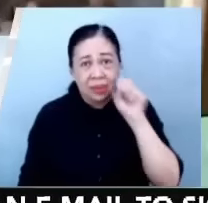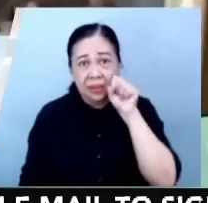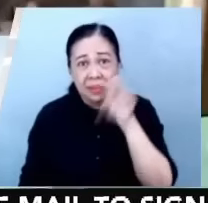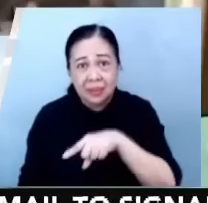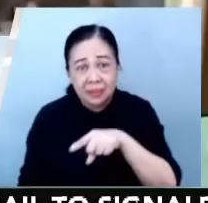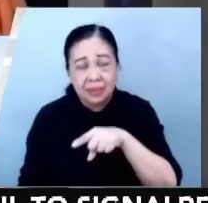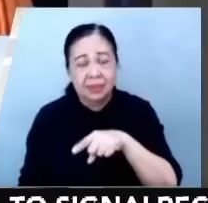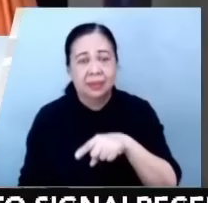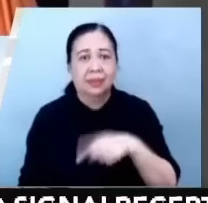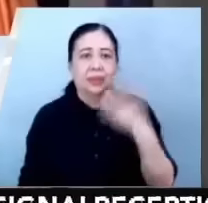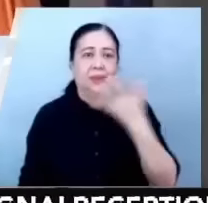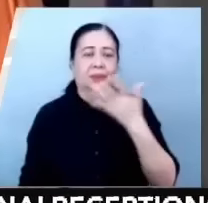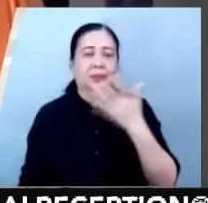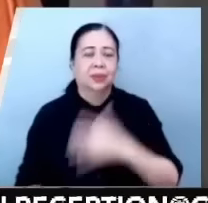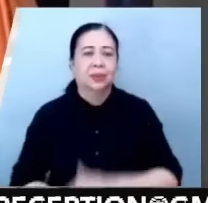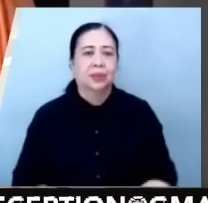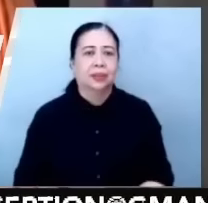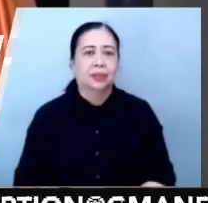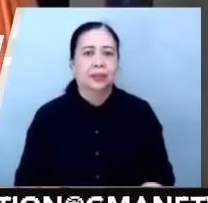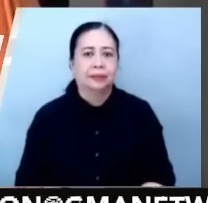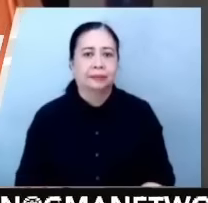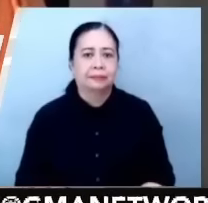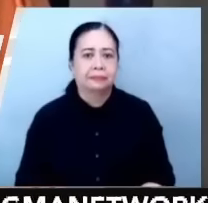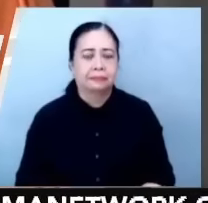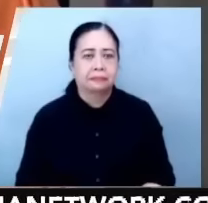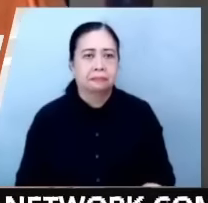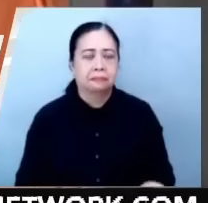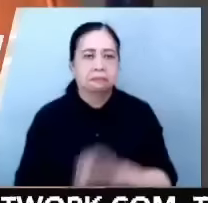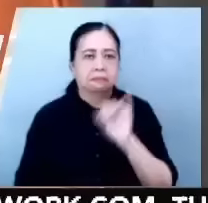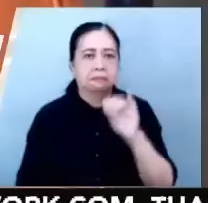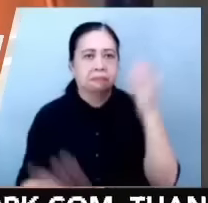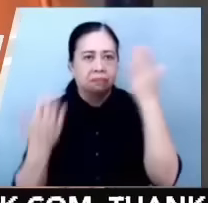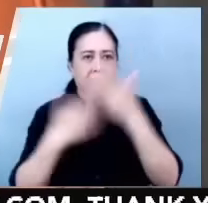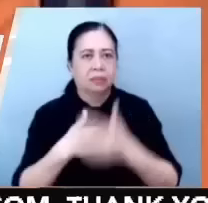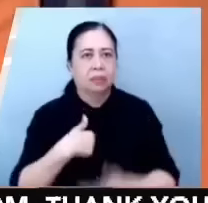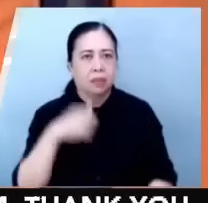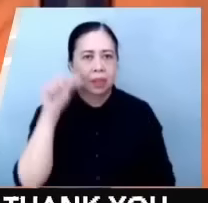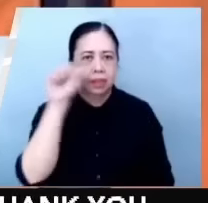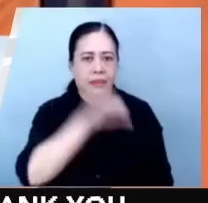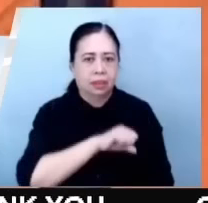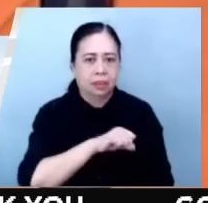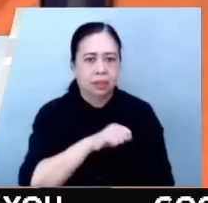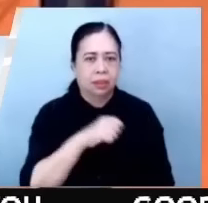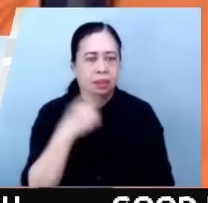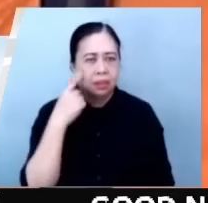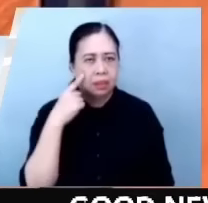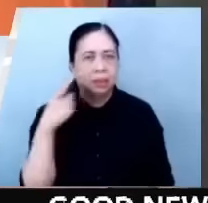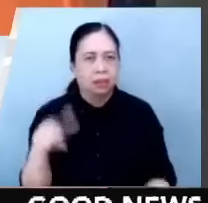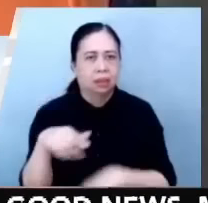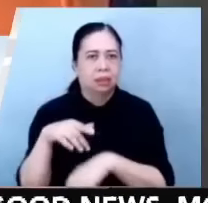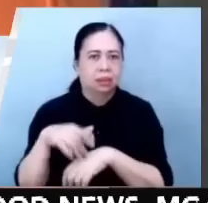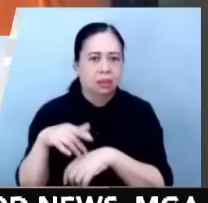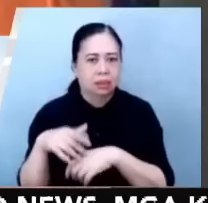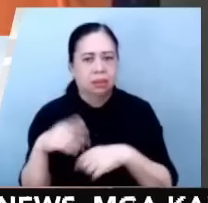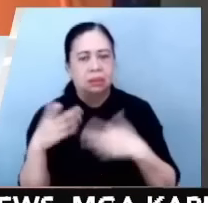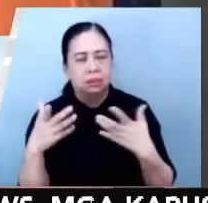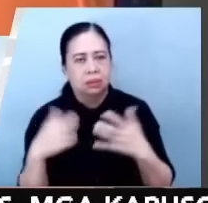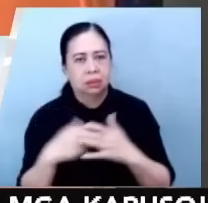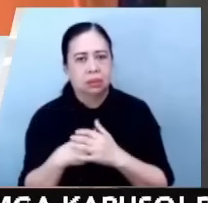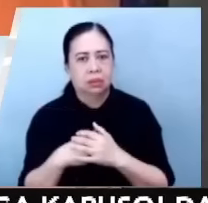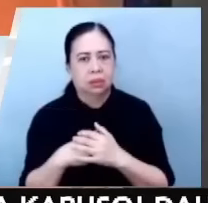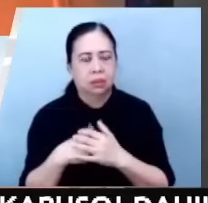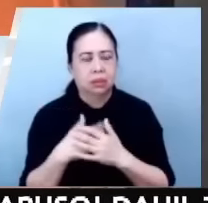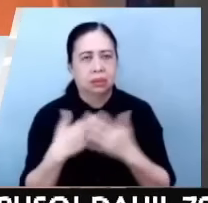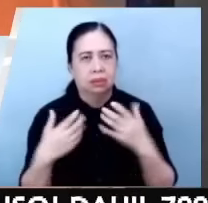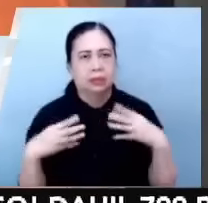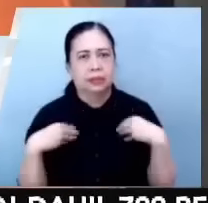yung krimen. Yung gabi po noon na lasing po ako, naipuhan ko po siya sa dibdib ko. Aminado naman po ako, nagawa